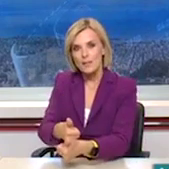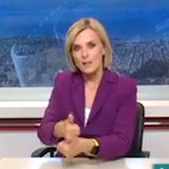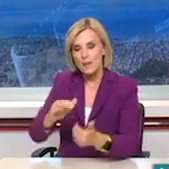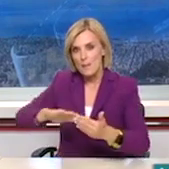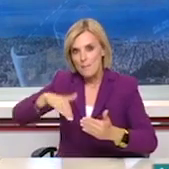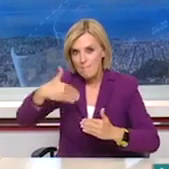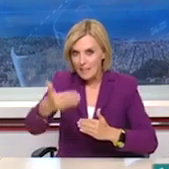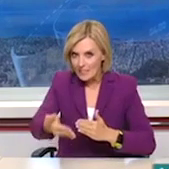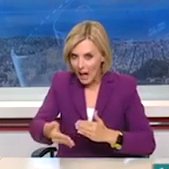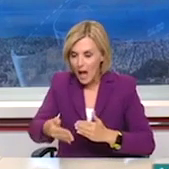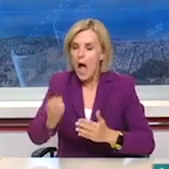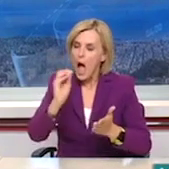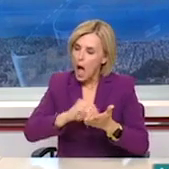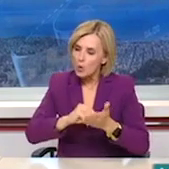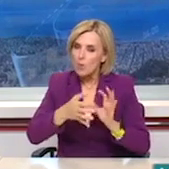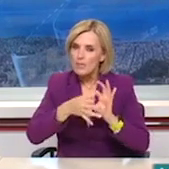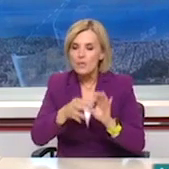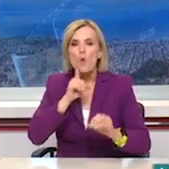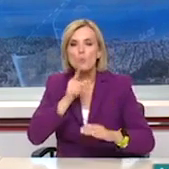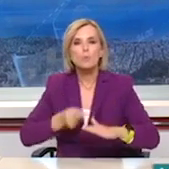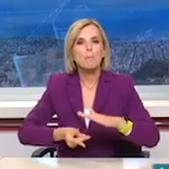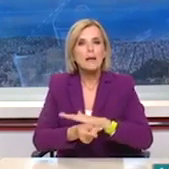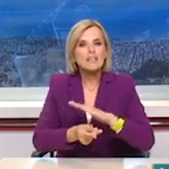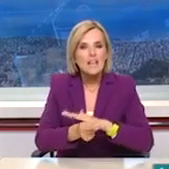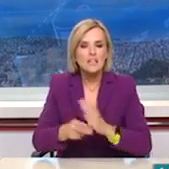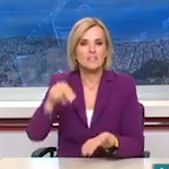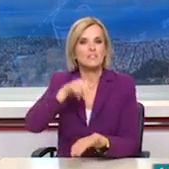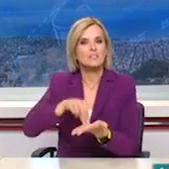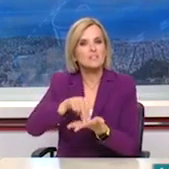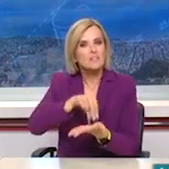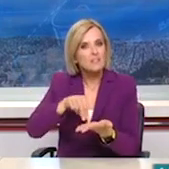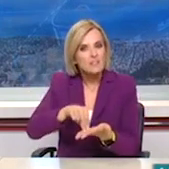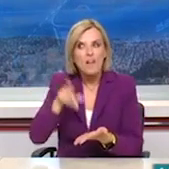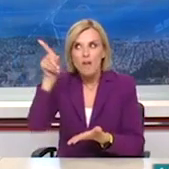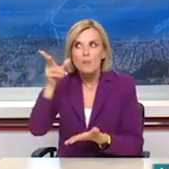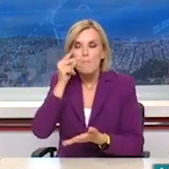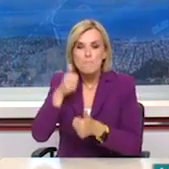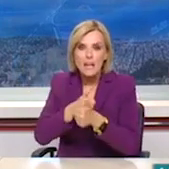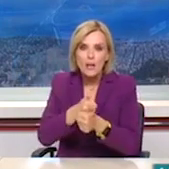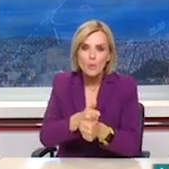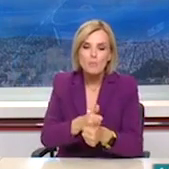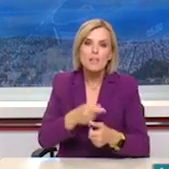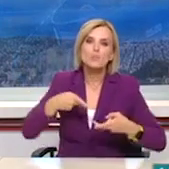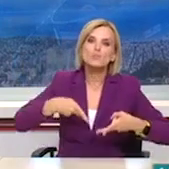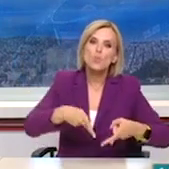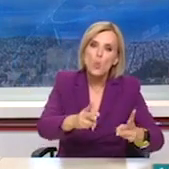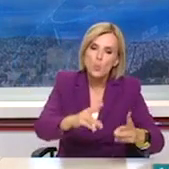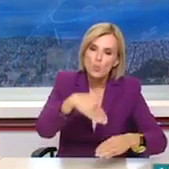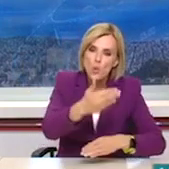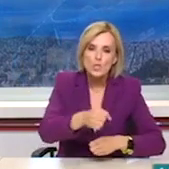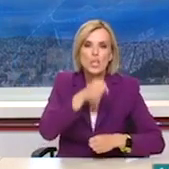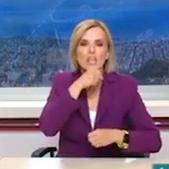αυτή η επιτυχημένη πορεία, οι μετανάστες, οι Ρωμά, άνθρωποι οι οποίοι ζουν σε ειδικές συνθήκες, τα